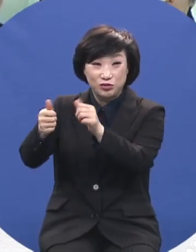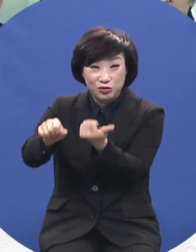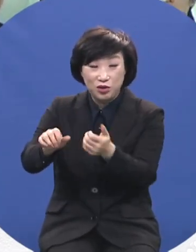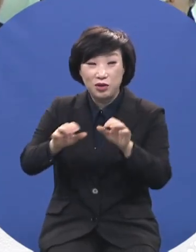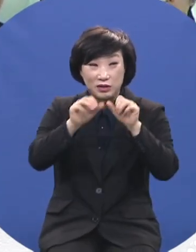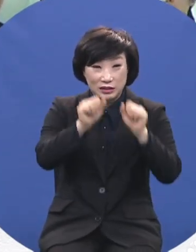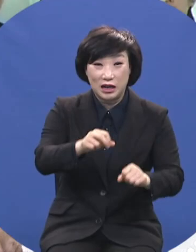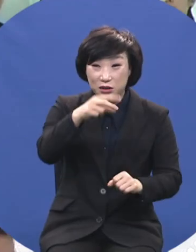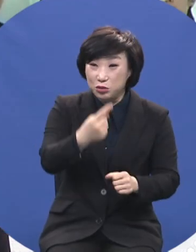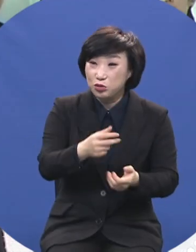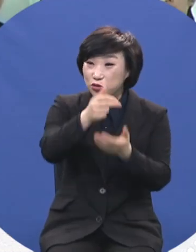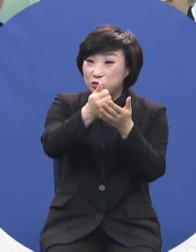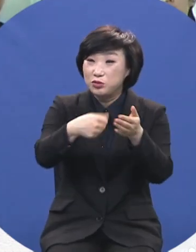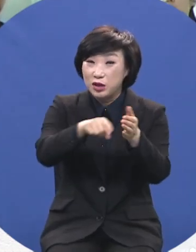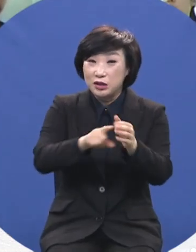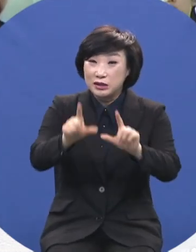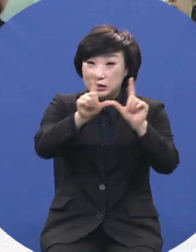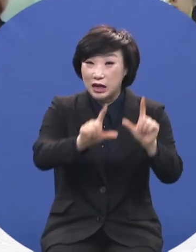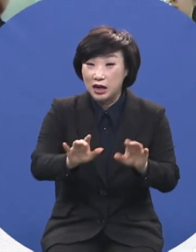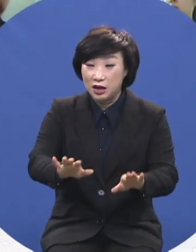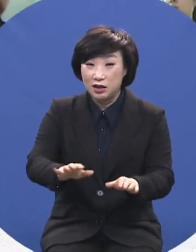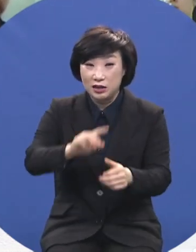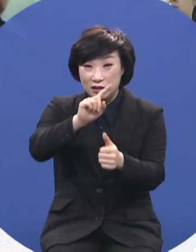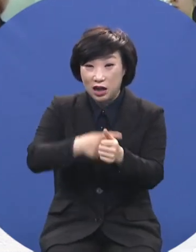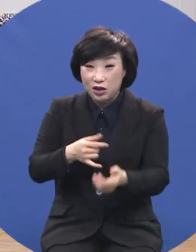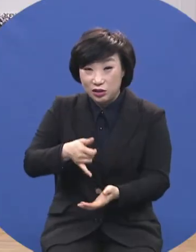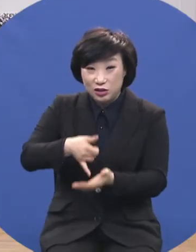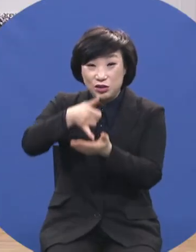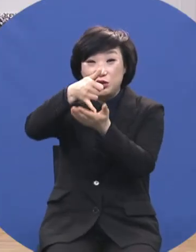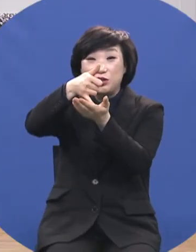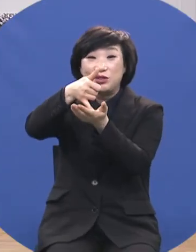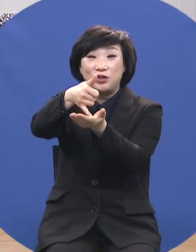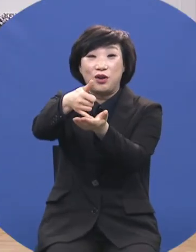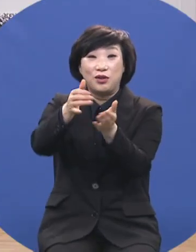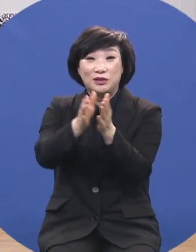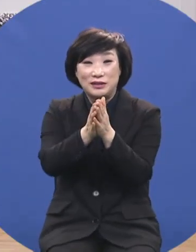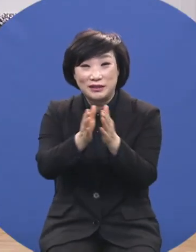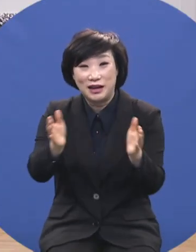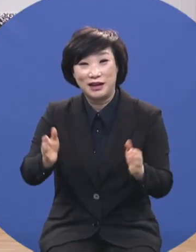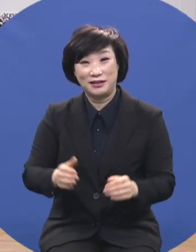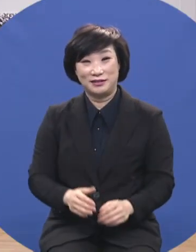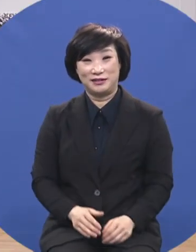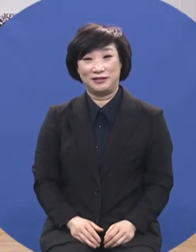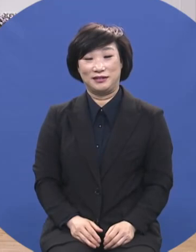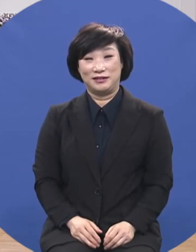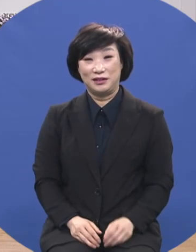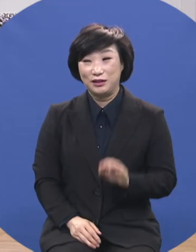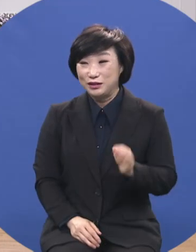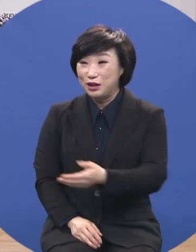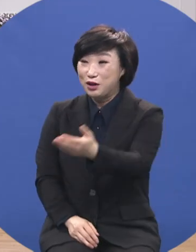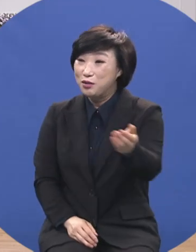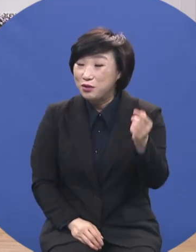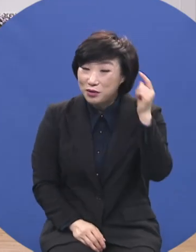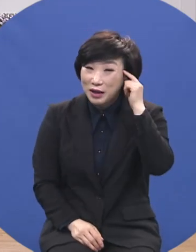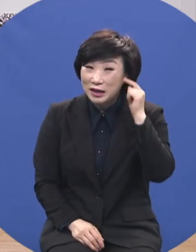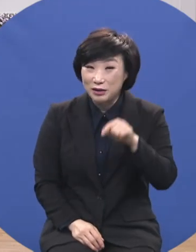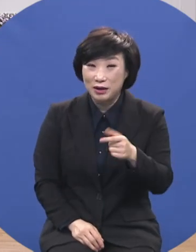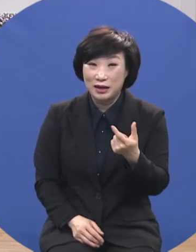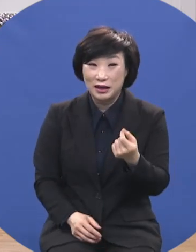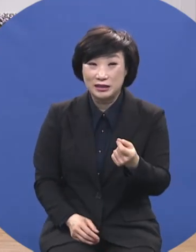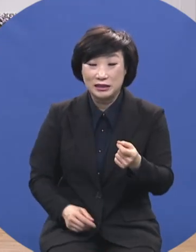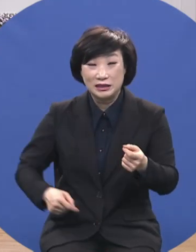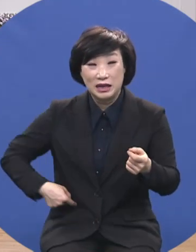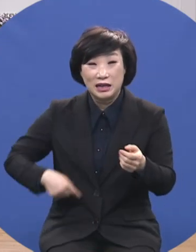것은 당연한 인격적인 양심의 발로라 이 말이야. 근데 어째서 우리는 그런 양심이